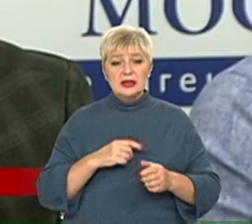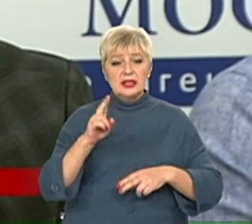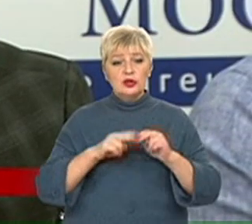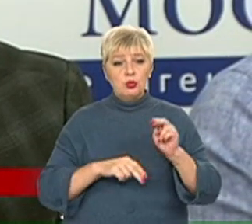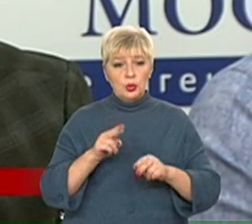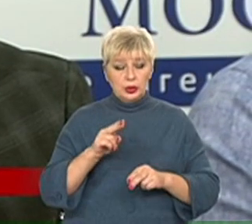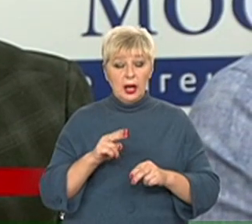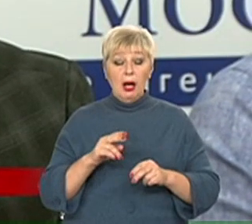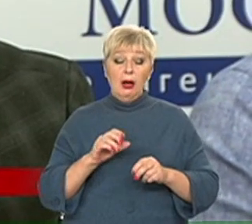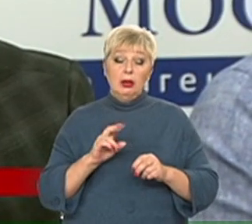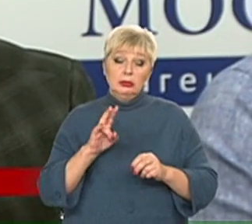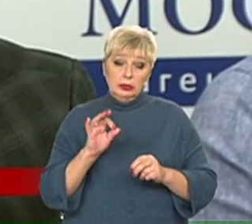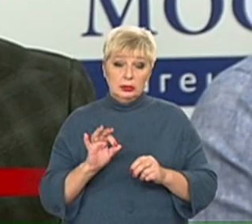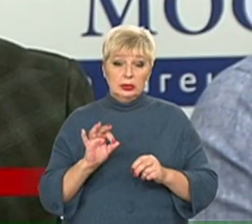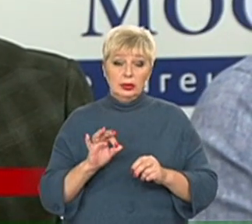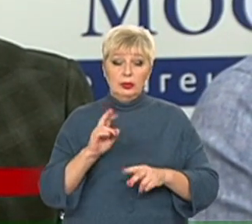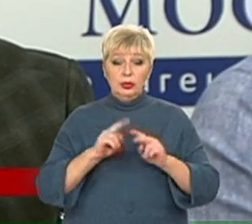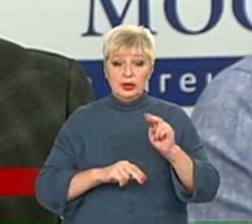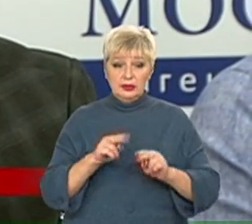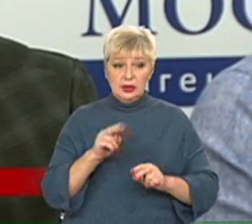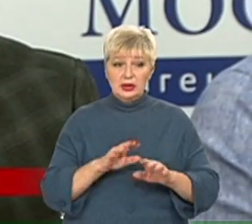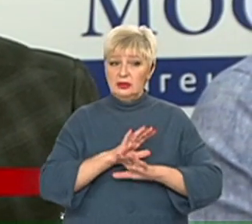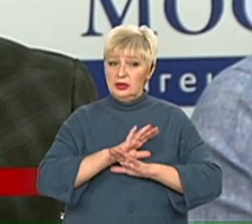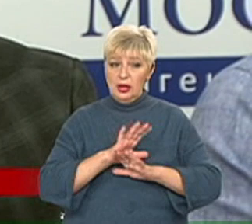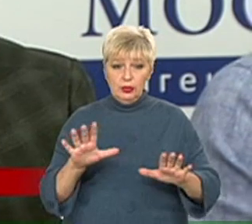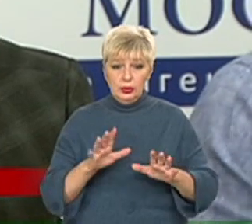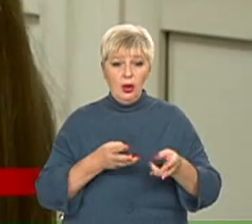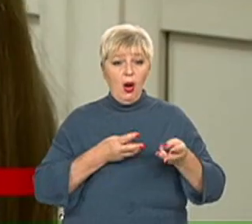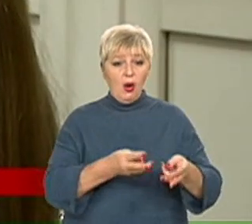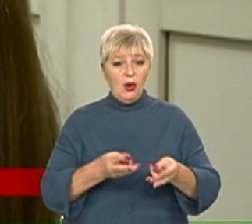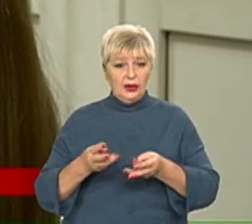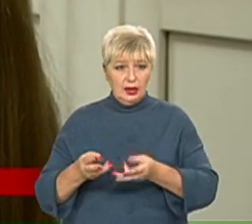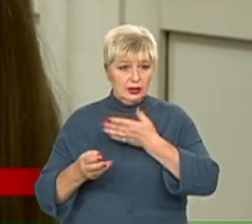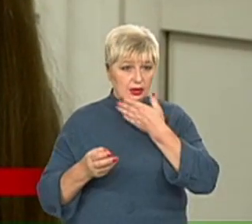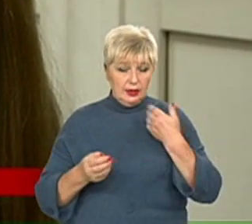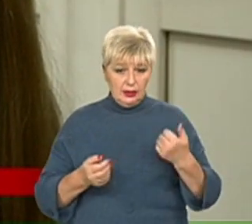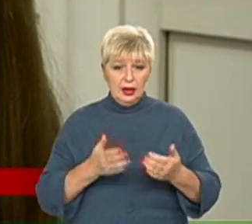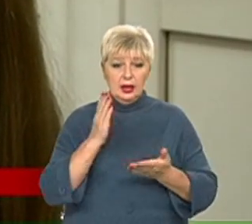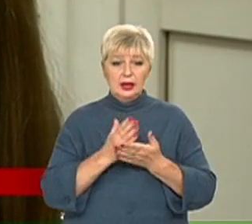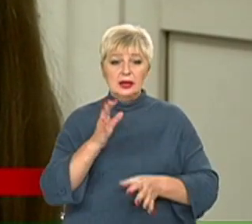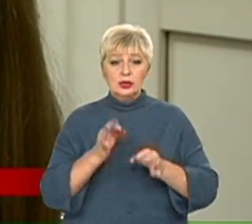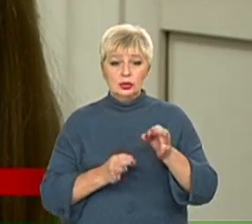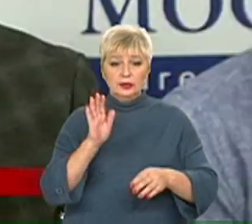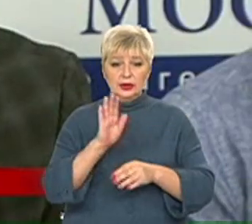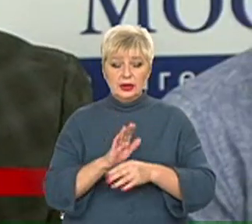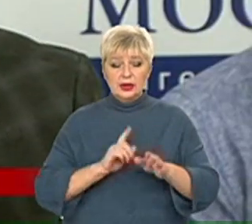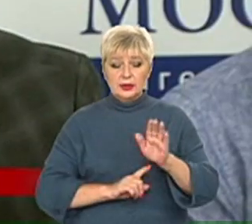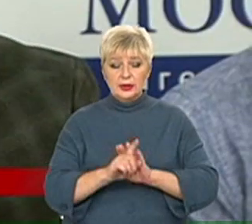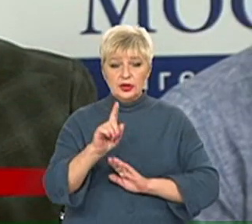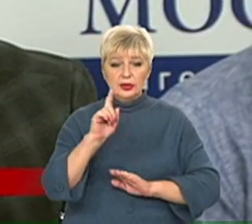«Майстербуд». Однак будівництво фактично не відбулося, котелень немає, є судовий наказ. Ми починаємо